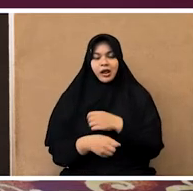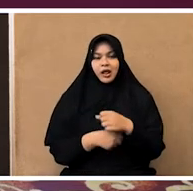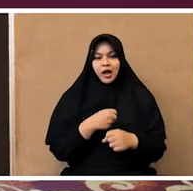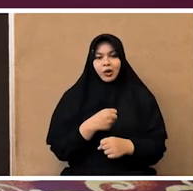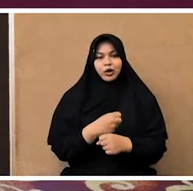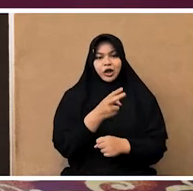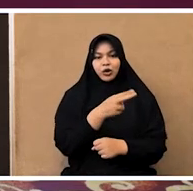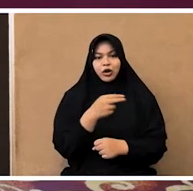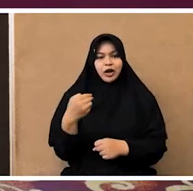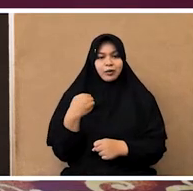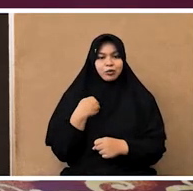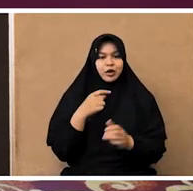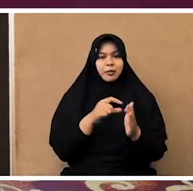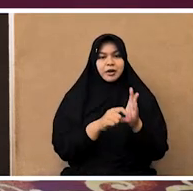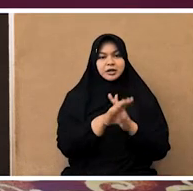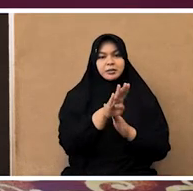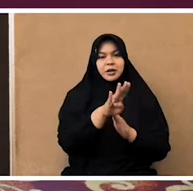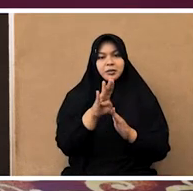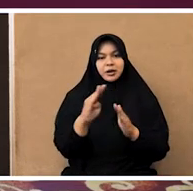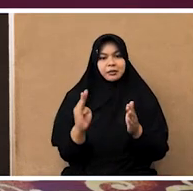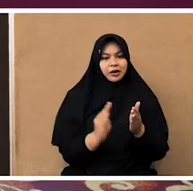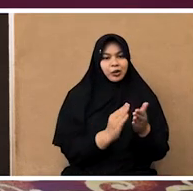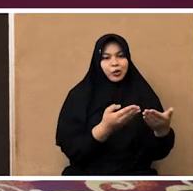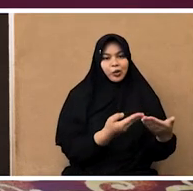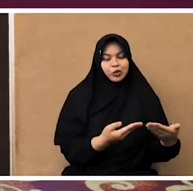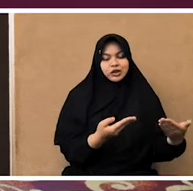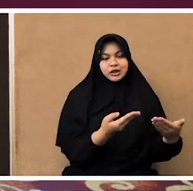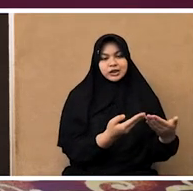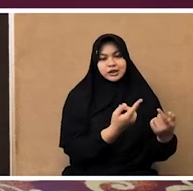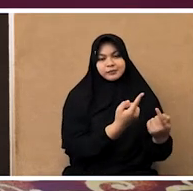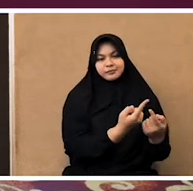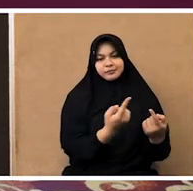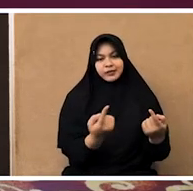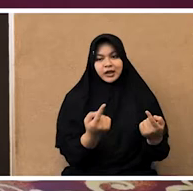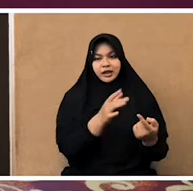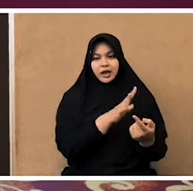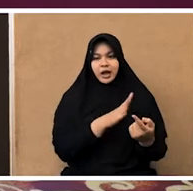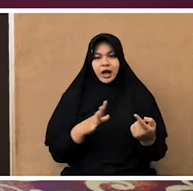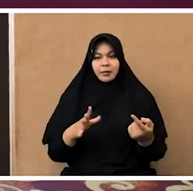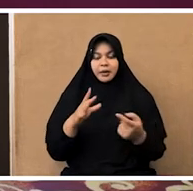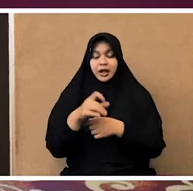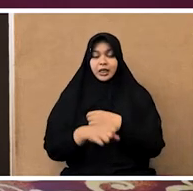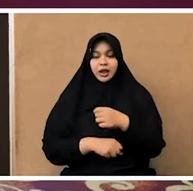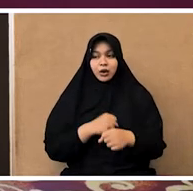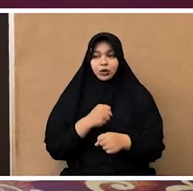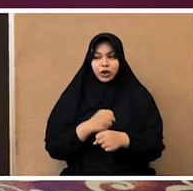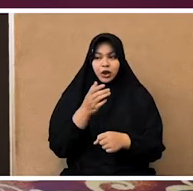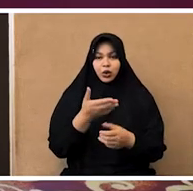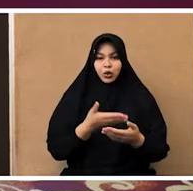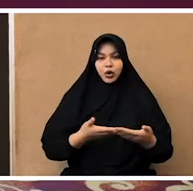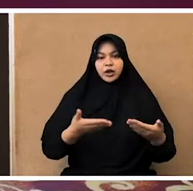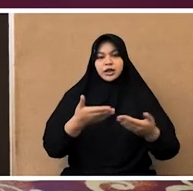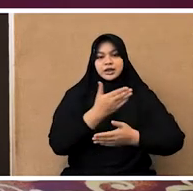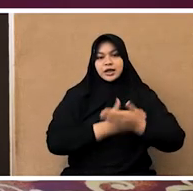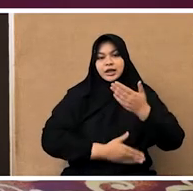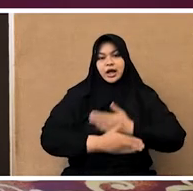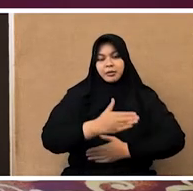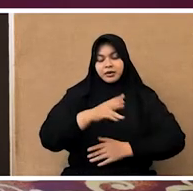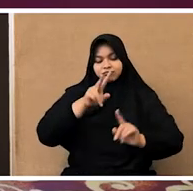pasal yang 44 yang melekatkan kepada kondisi sepanjang tahun itu juga kondisi disabilitas